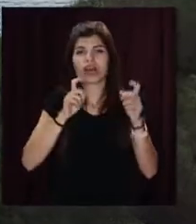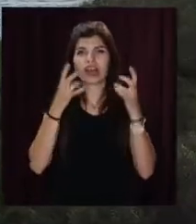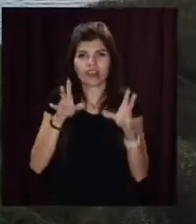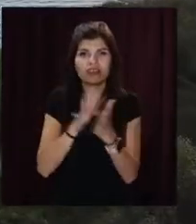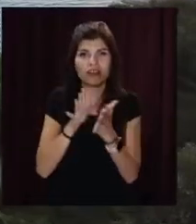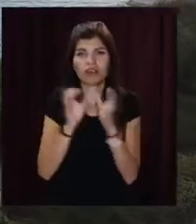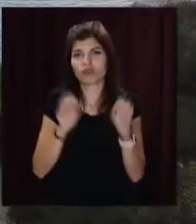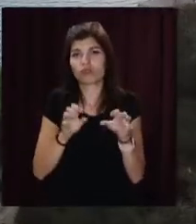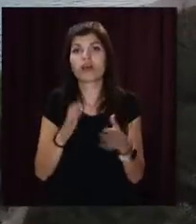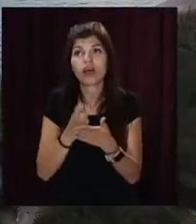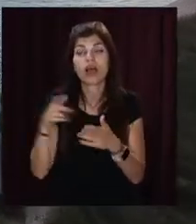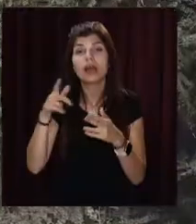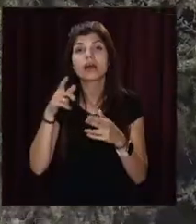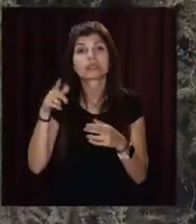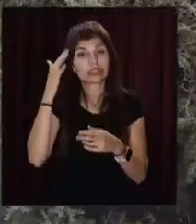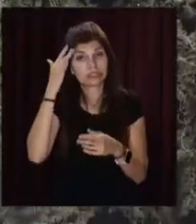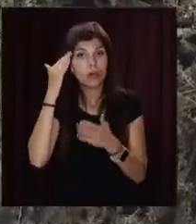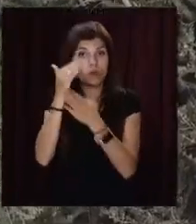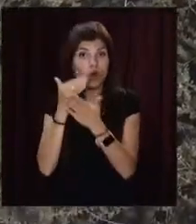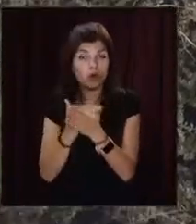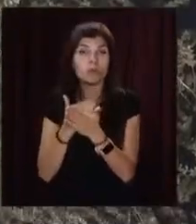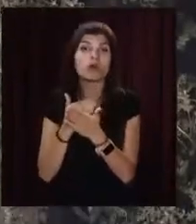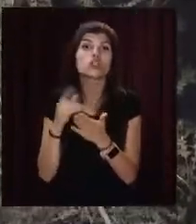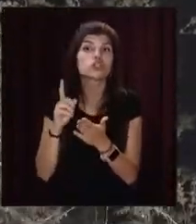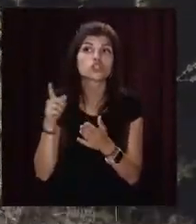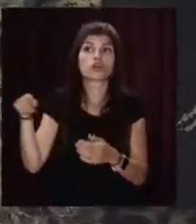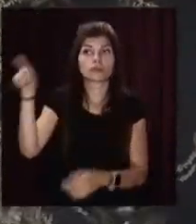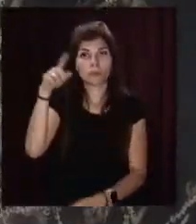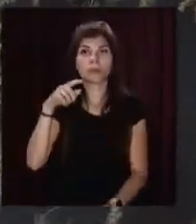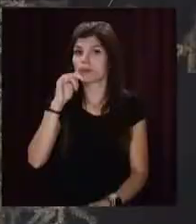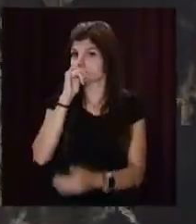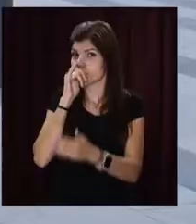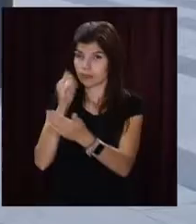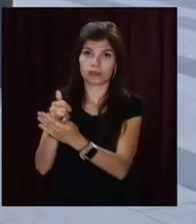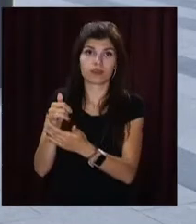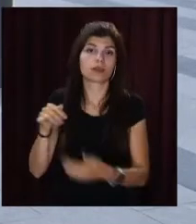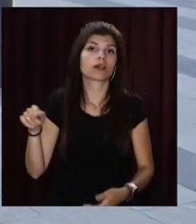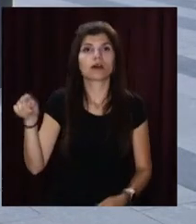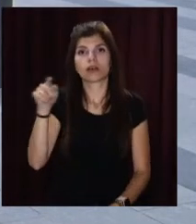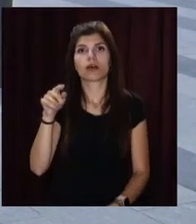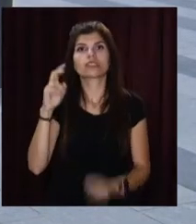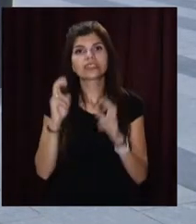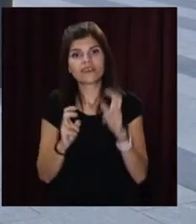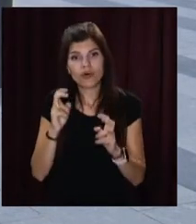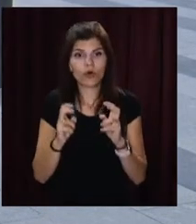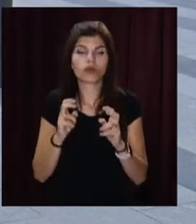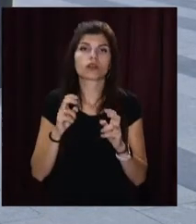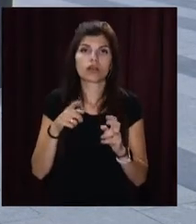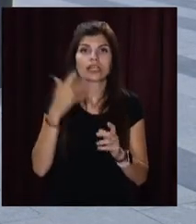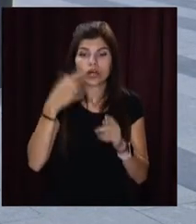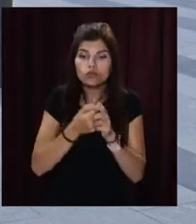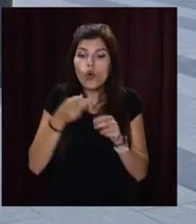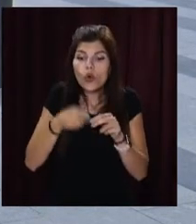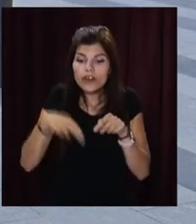її забрудненості, кажуть експерти. Щороку Дніпро потерпає від викидів промислових підприємств. Аби вирішити цю проблему, міськраді